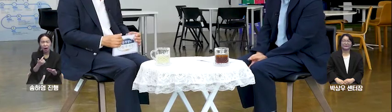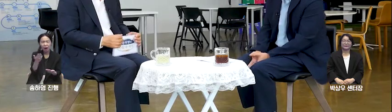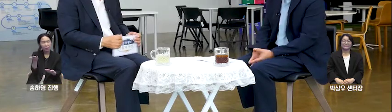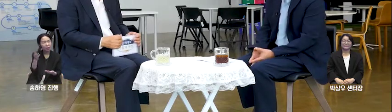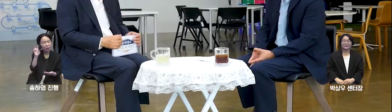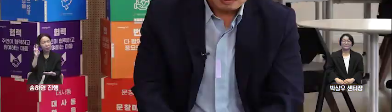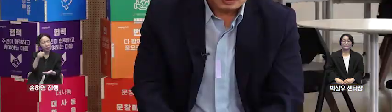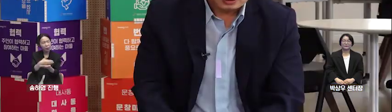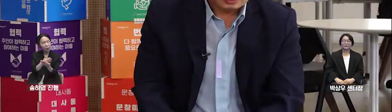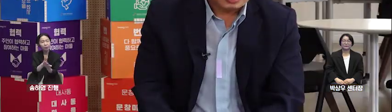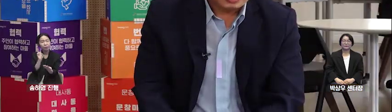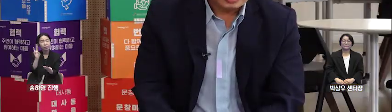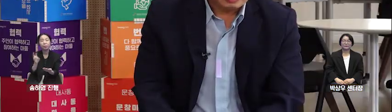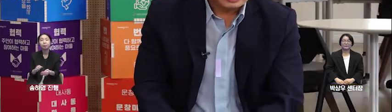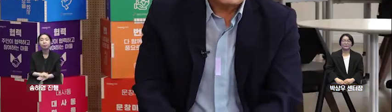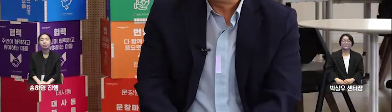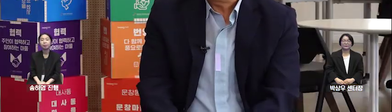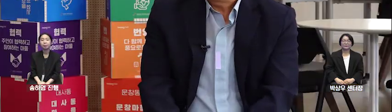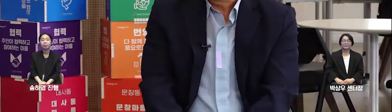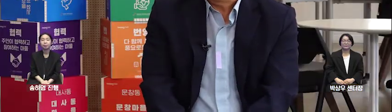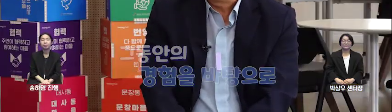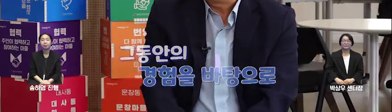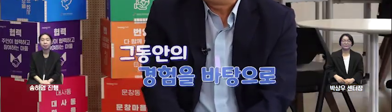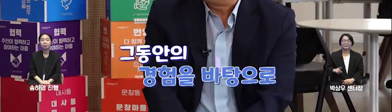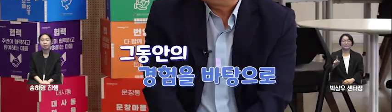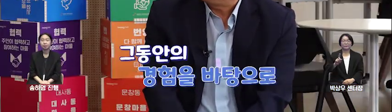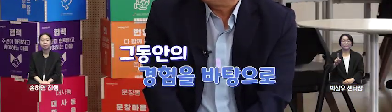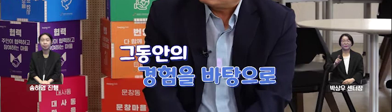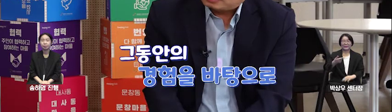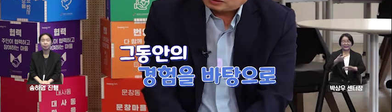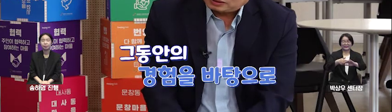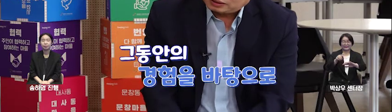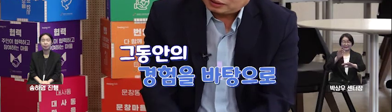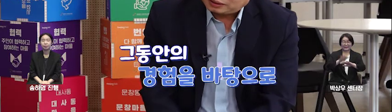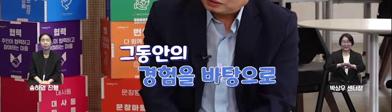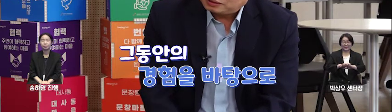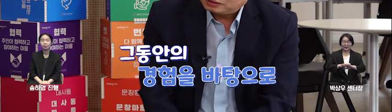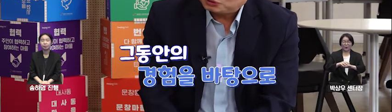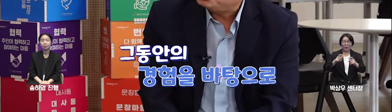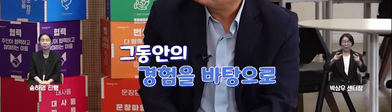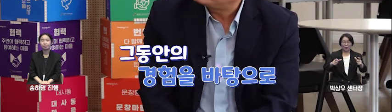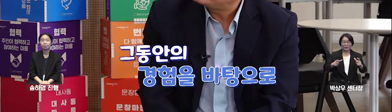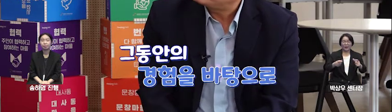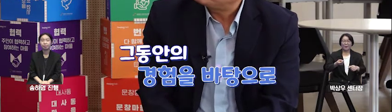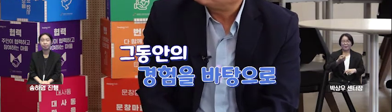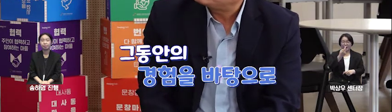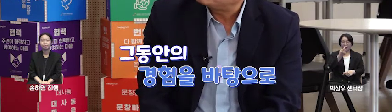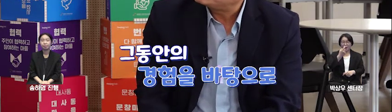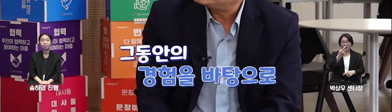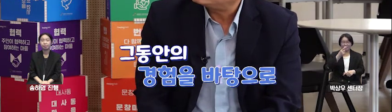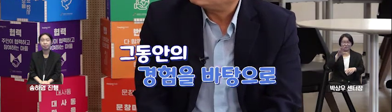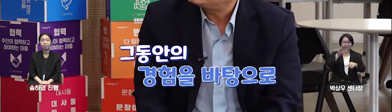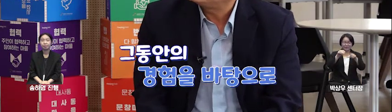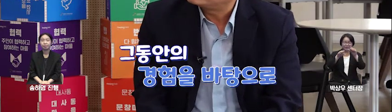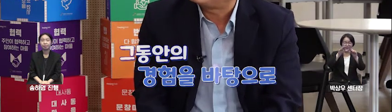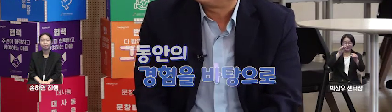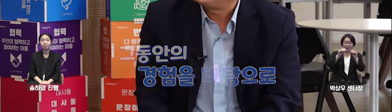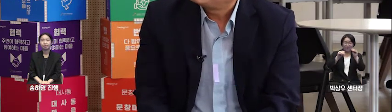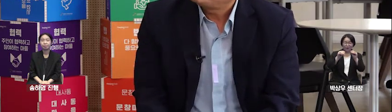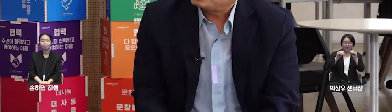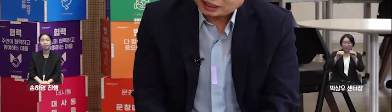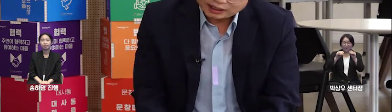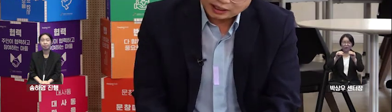같아요. 예. 뭐 어떻게 보면 대전에서 이제 배우고 익힌 네. 것들을 이제 구현해 보는 또 시기가